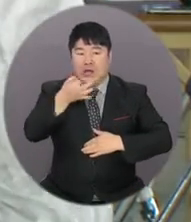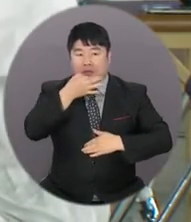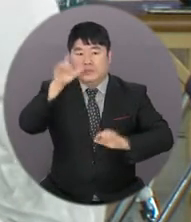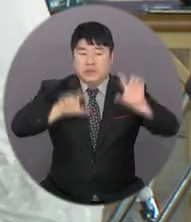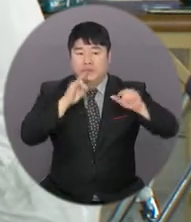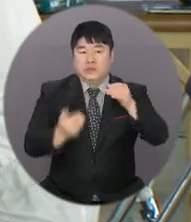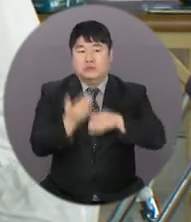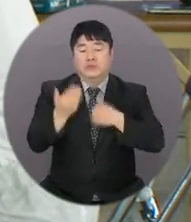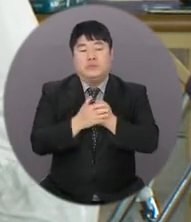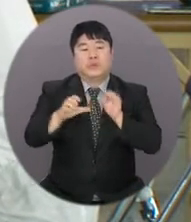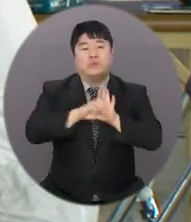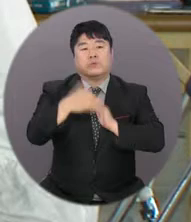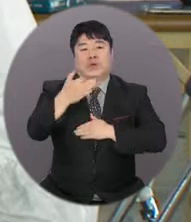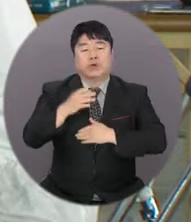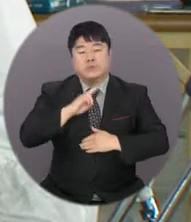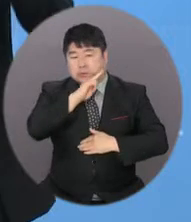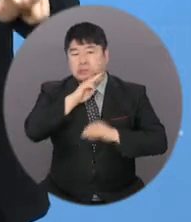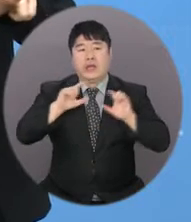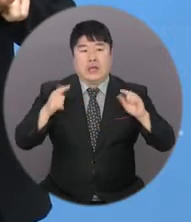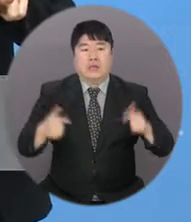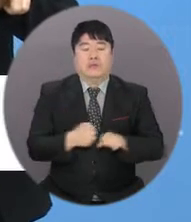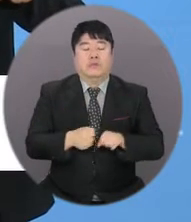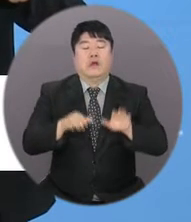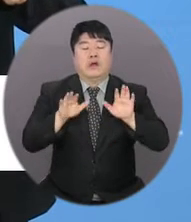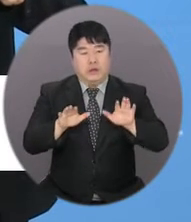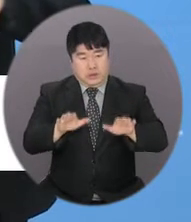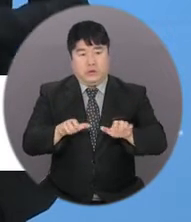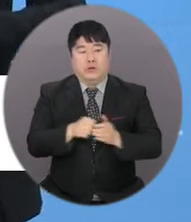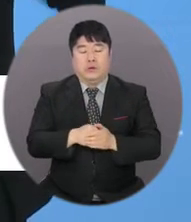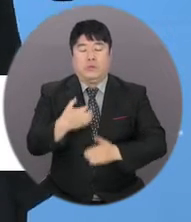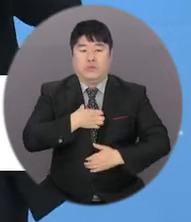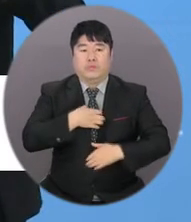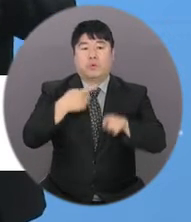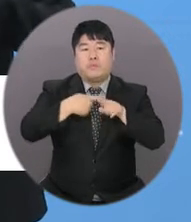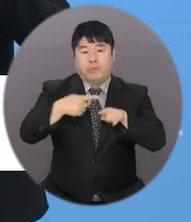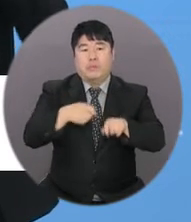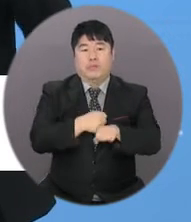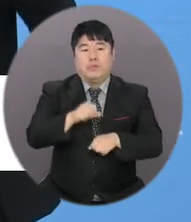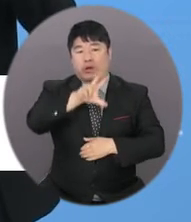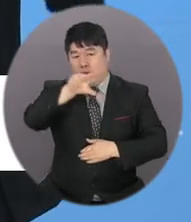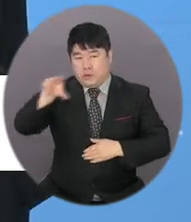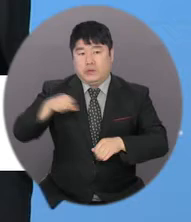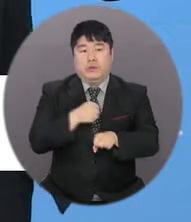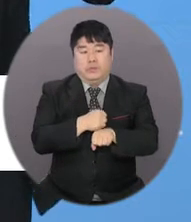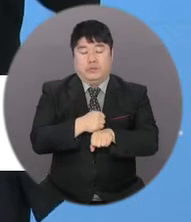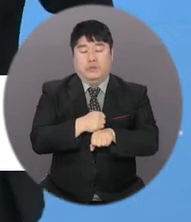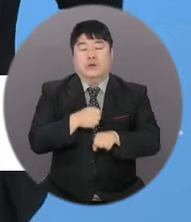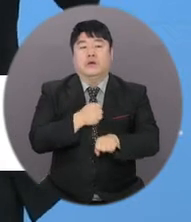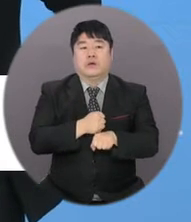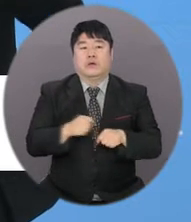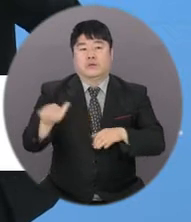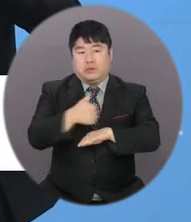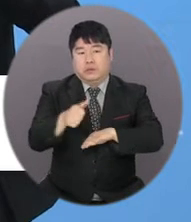보니 코로나19를 의심하지 못한 겁니다. 또 현장 위험도 평가와 또 CCTV라든지 또 동선에